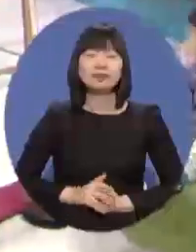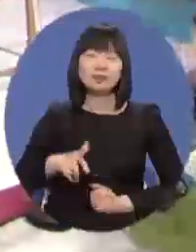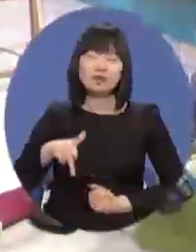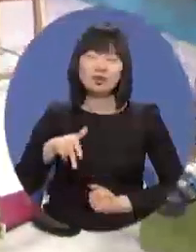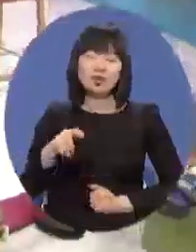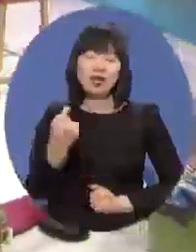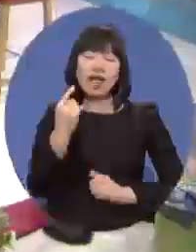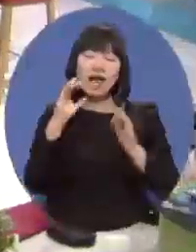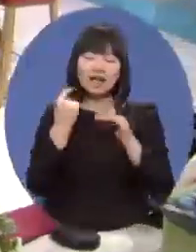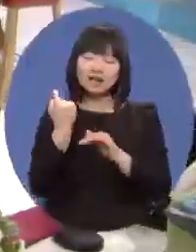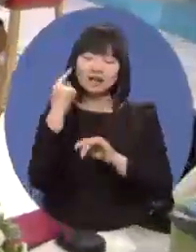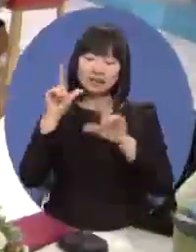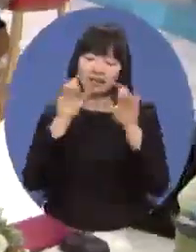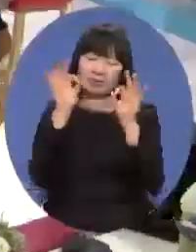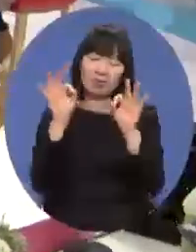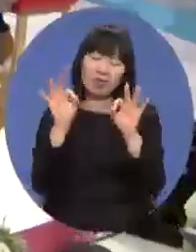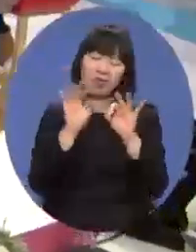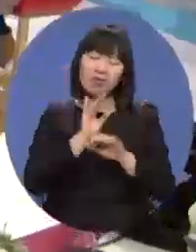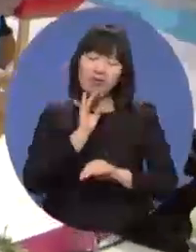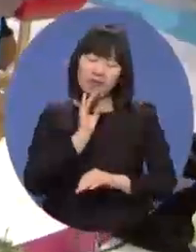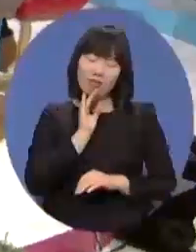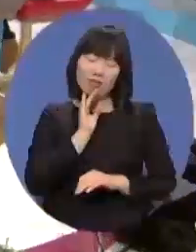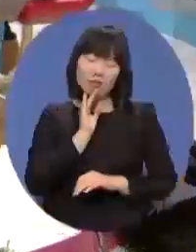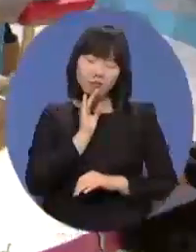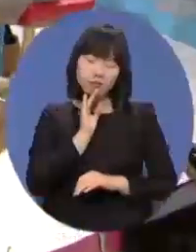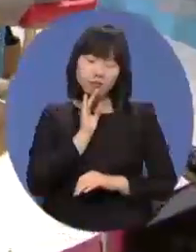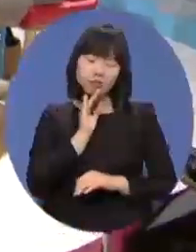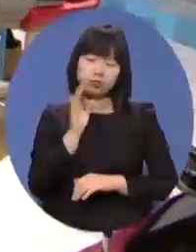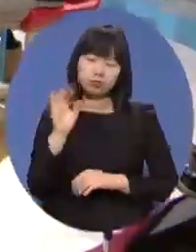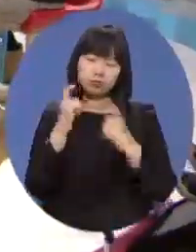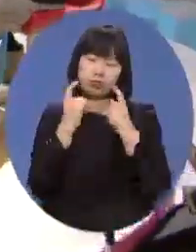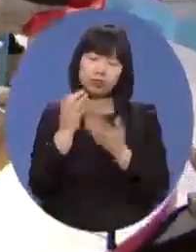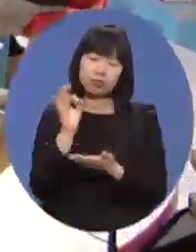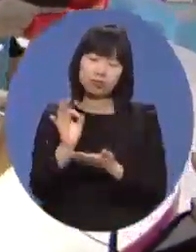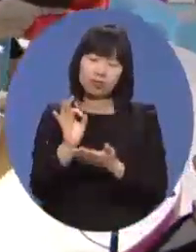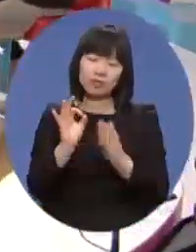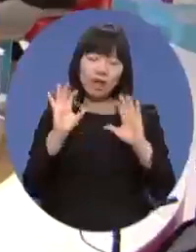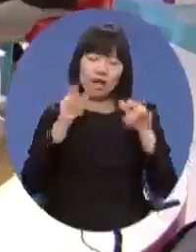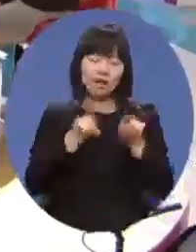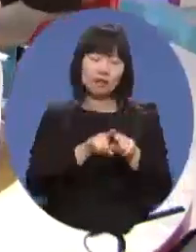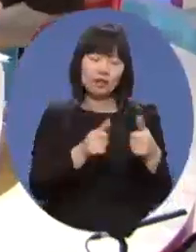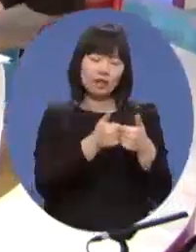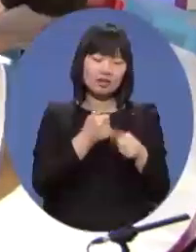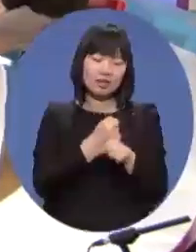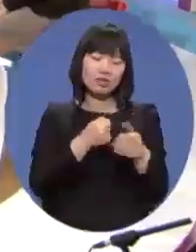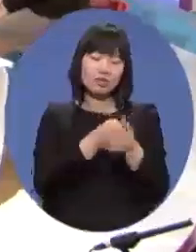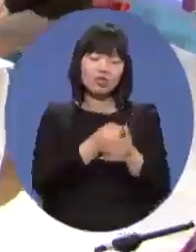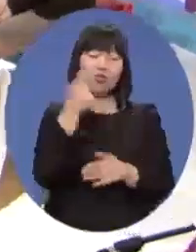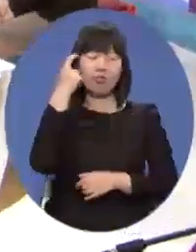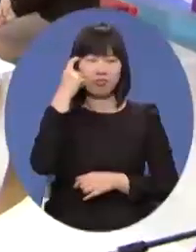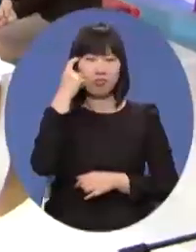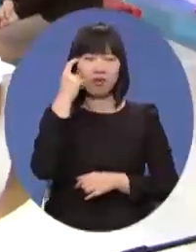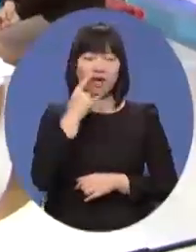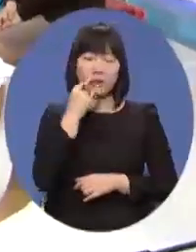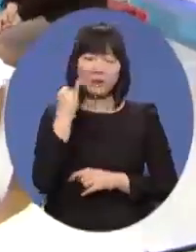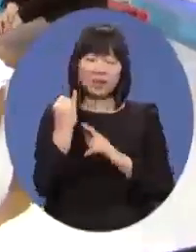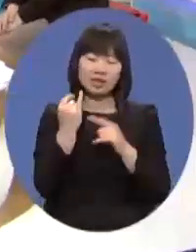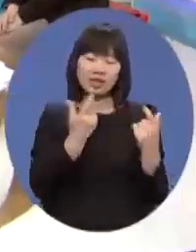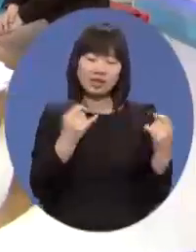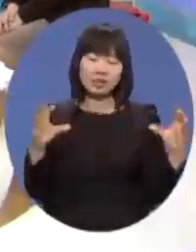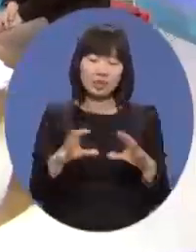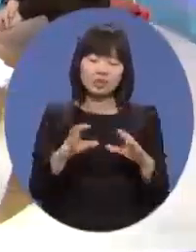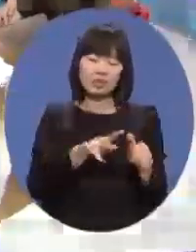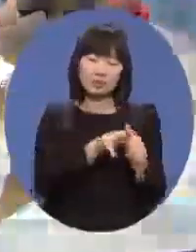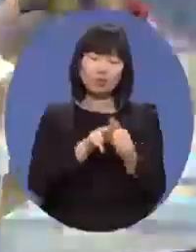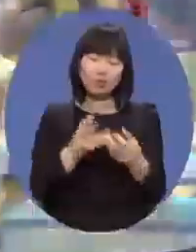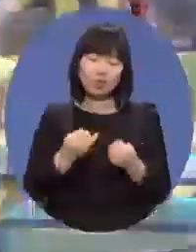걸어가는 아이 뒷모습이 그러니까요. 어쩜 저렇게 묵직해 보일까요? 이 용돈 같은 거는 좀 아이하고 상의해서 정해야겠다 이런 생각도 드네요. 그렇죠. 네. 또 엄마들이 모여서 이제